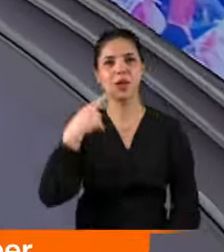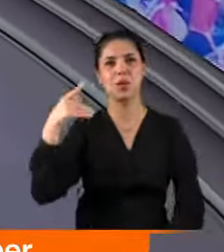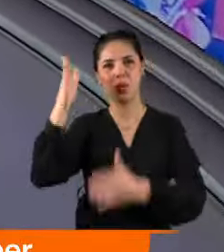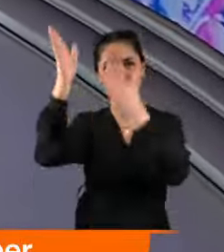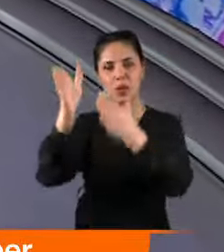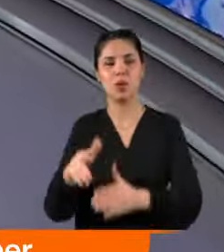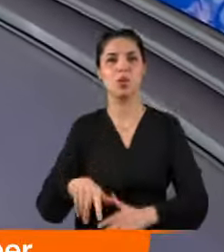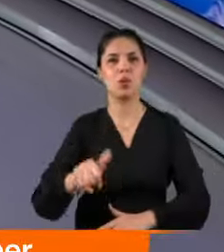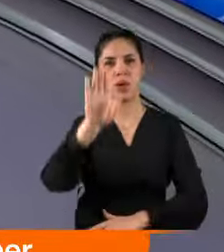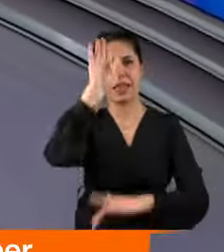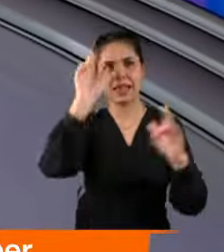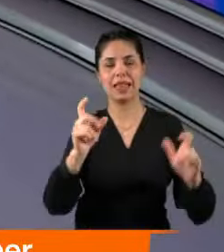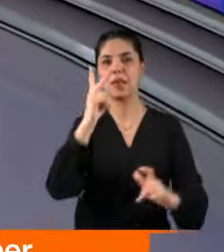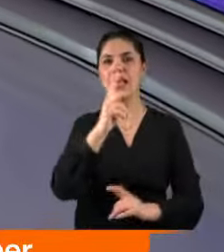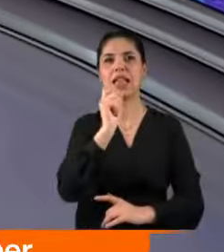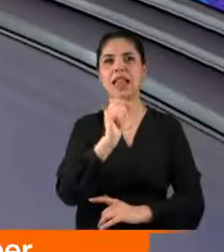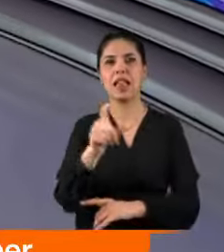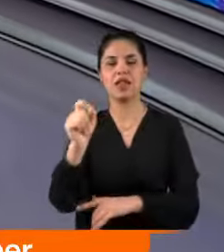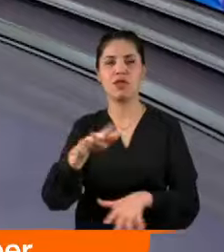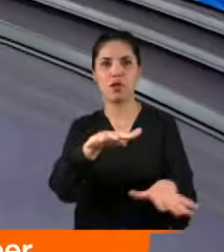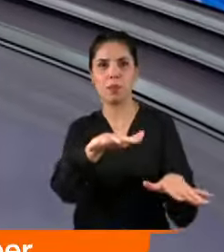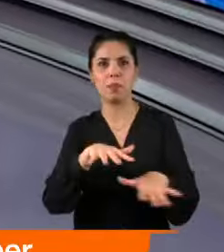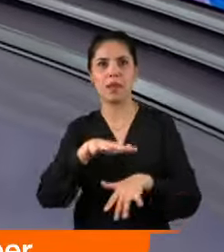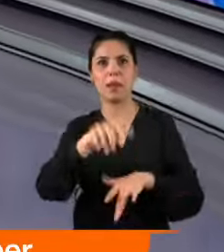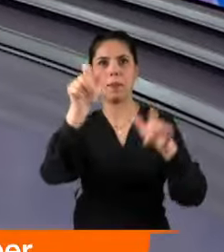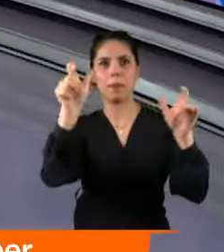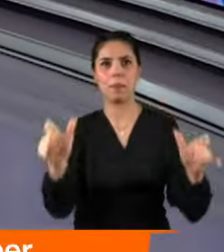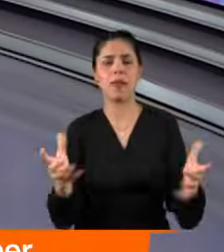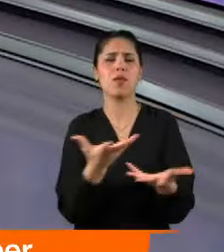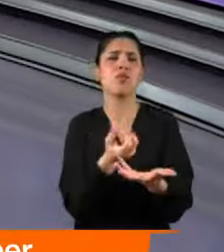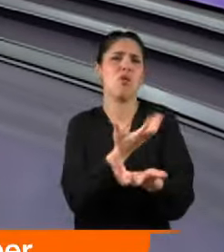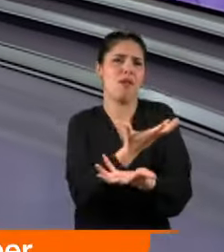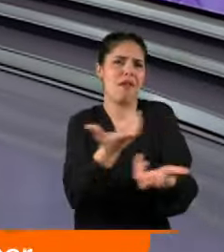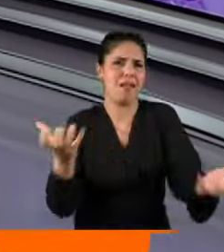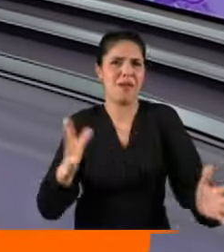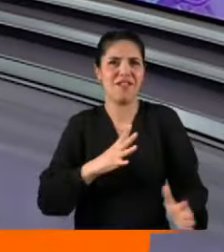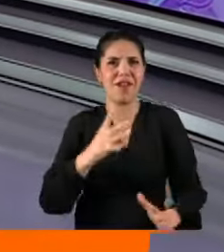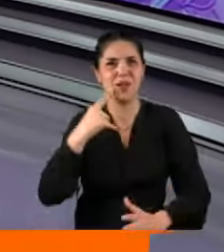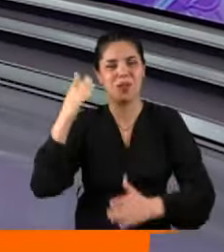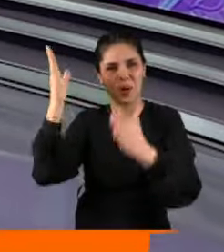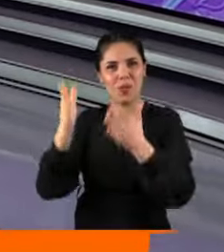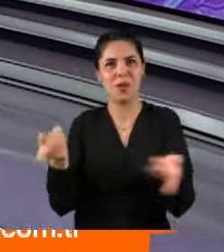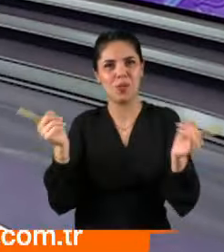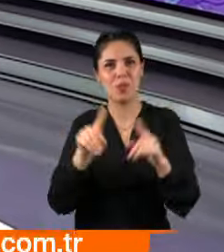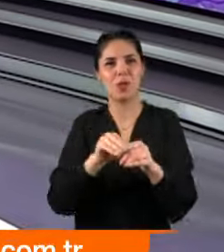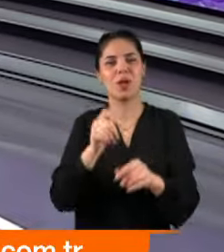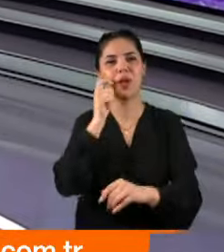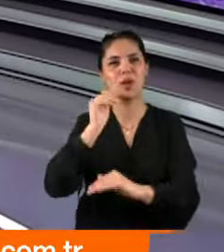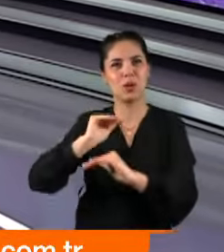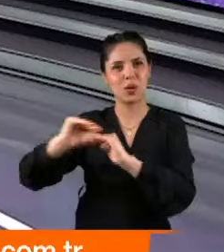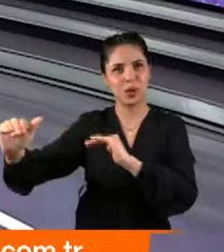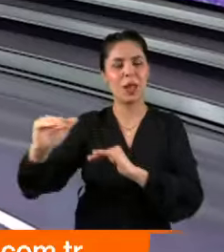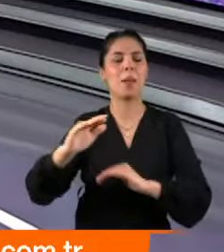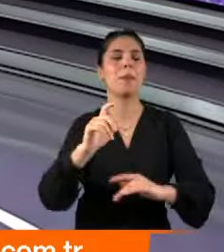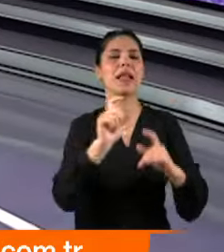Cumhurbaşkanı Erdoğan bugün İstanbul'un iki ilçesindeki mitinglerinde meydanlar çok kalabalıktı. Cumhurbaşkanı'na buluşmak için gelen Sultanbeyli ve